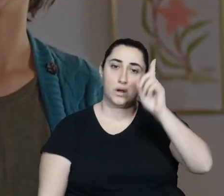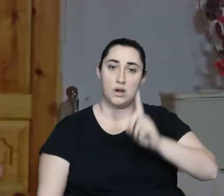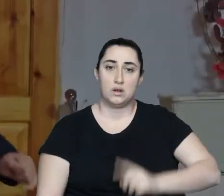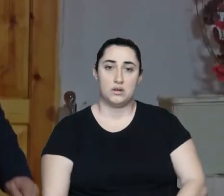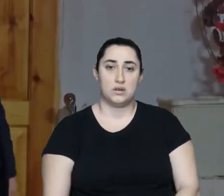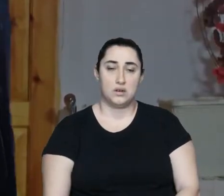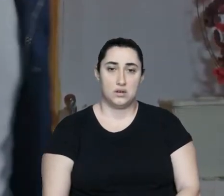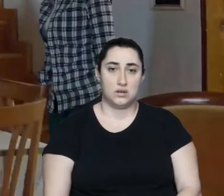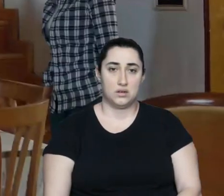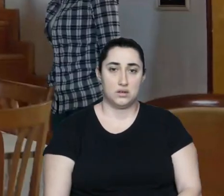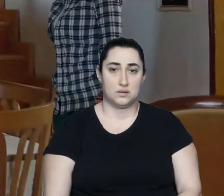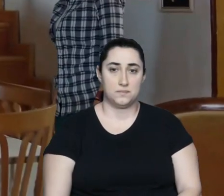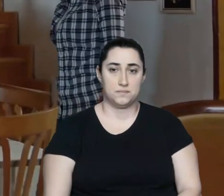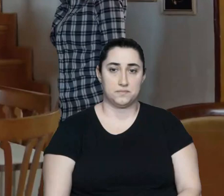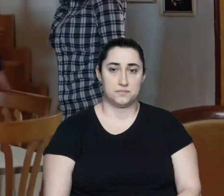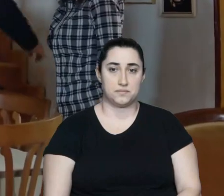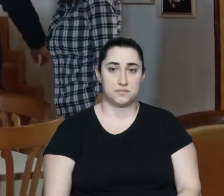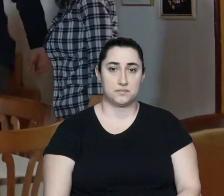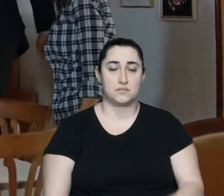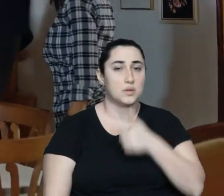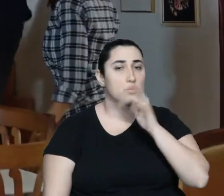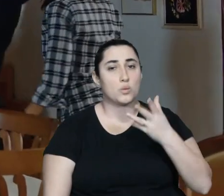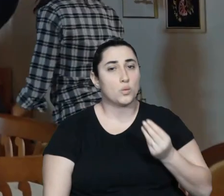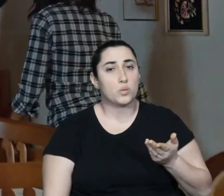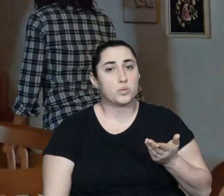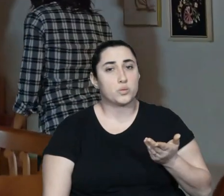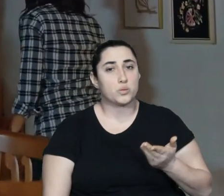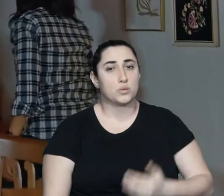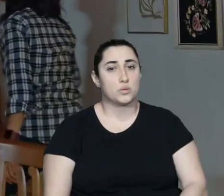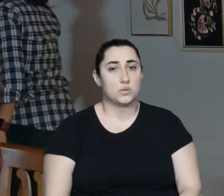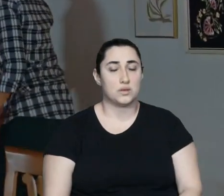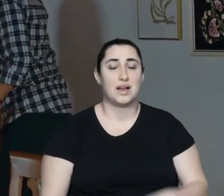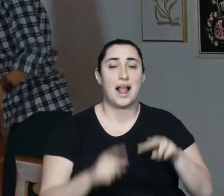Yukarıda baba. İbrahim hızlandı hemen. Baba ne oluyor?